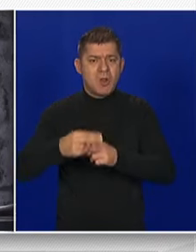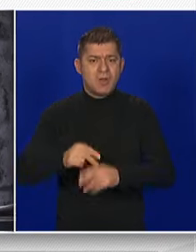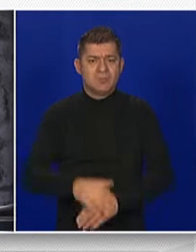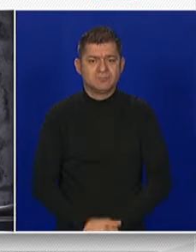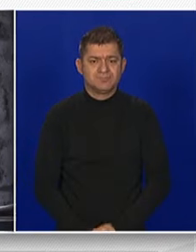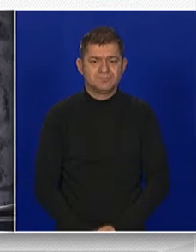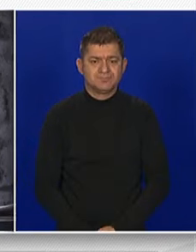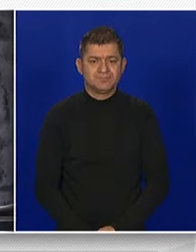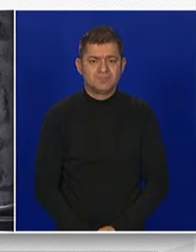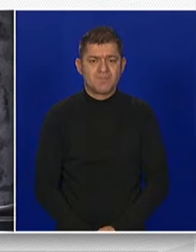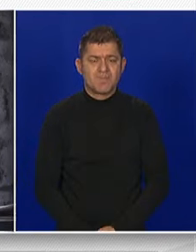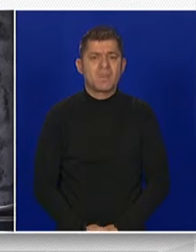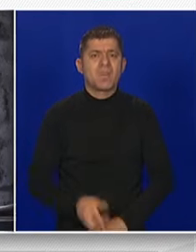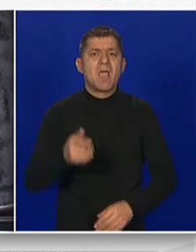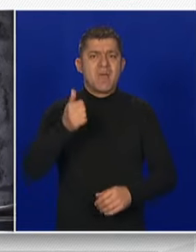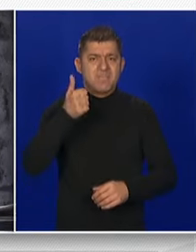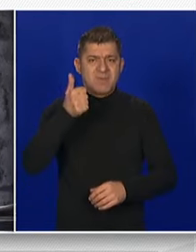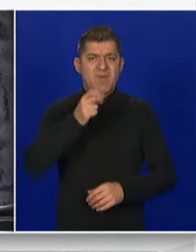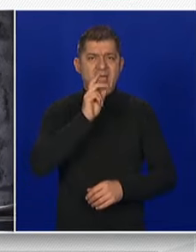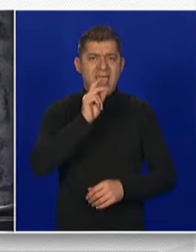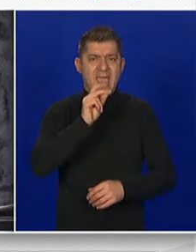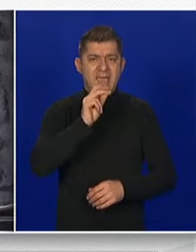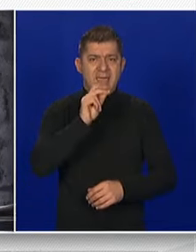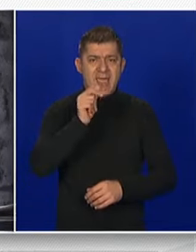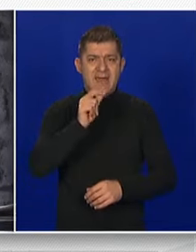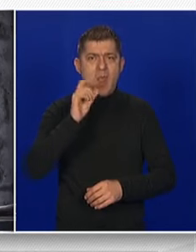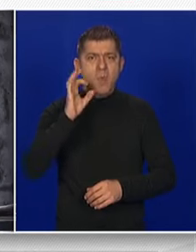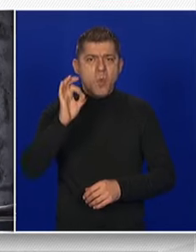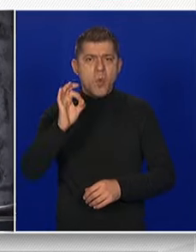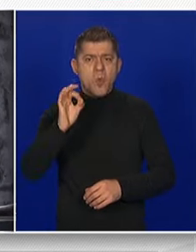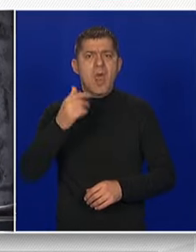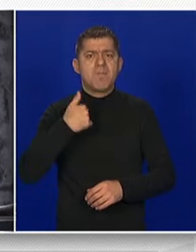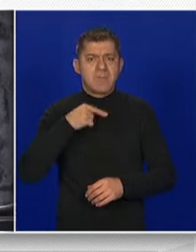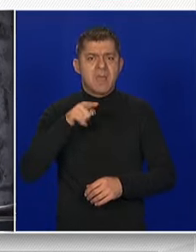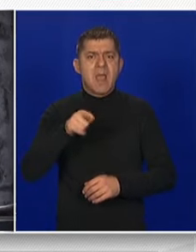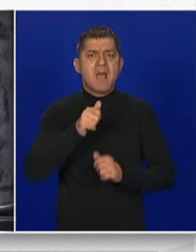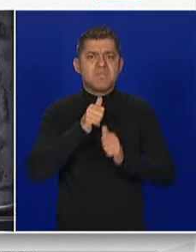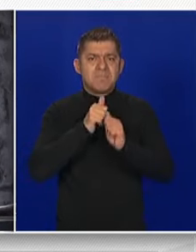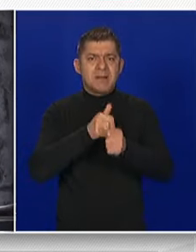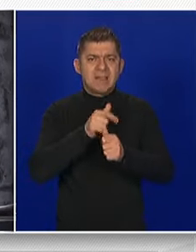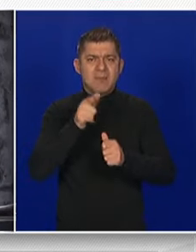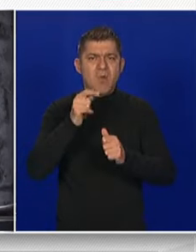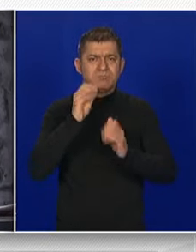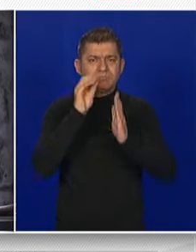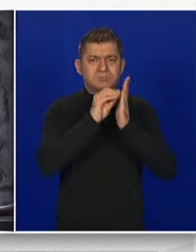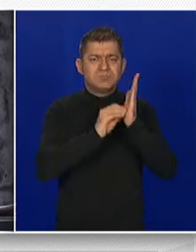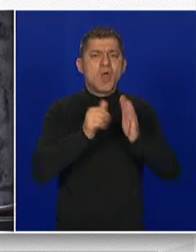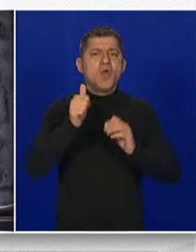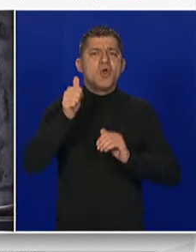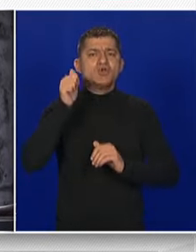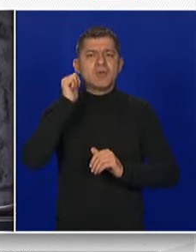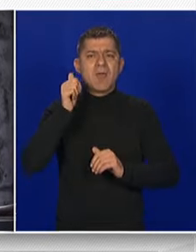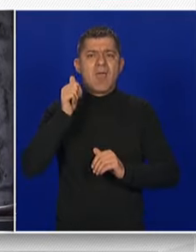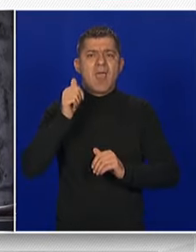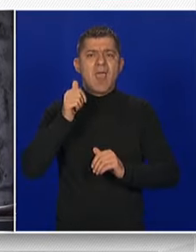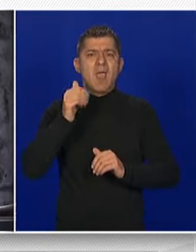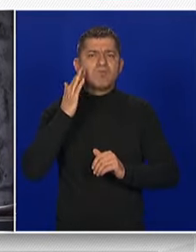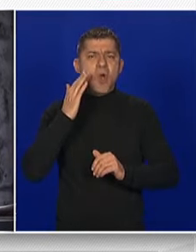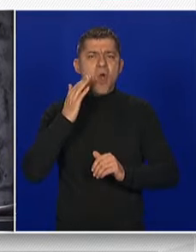Dakle, prvo R0, mi i dalje pratimo R0 i jučerašnji, nemam današnju brojku,